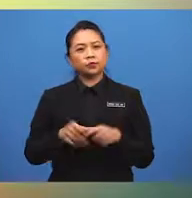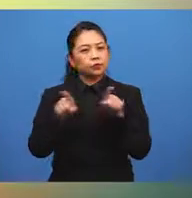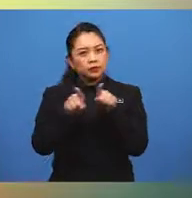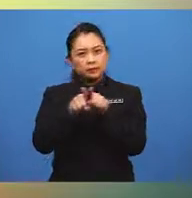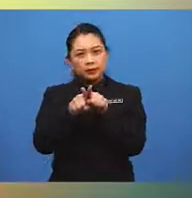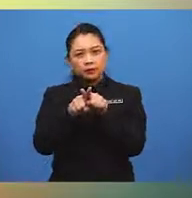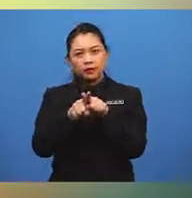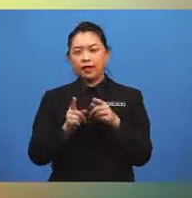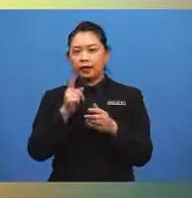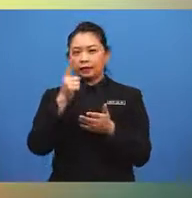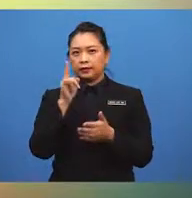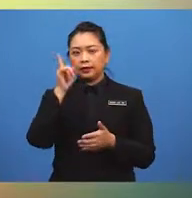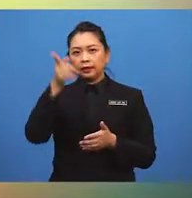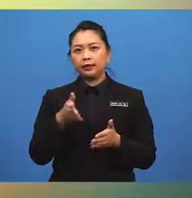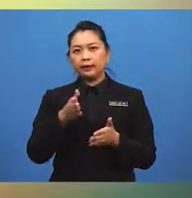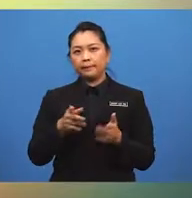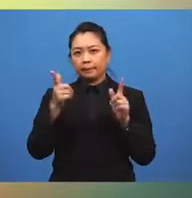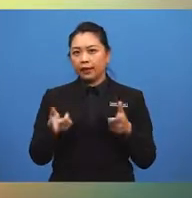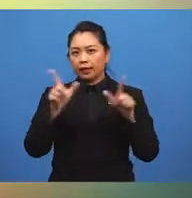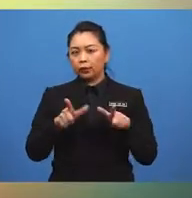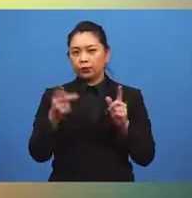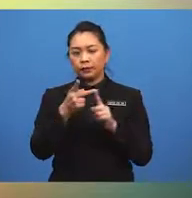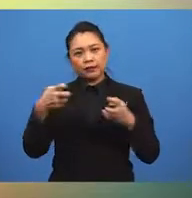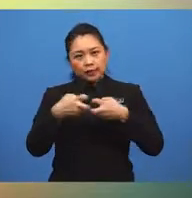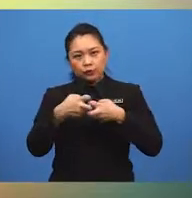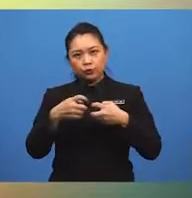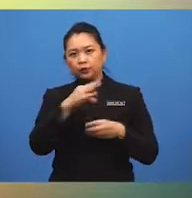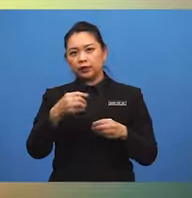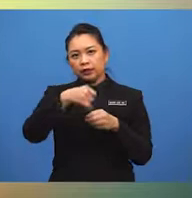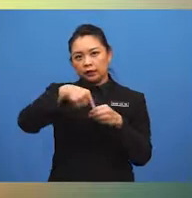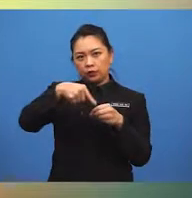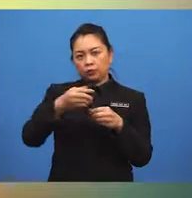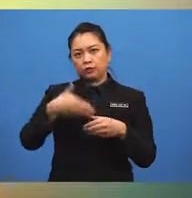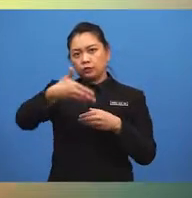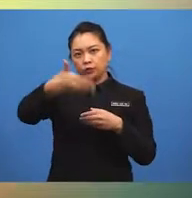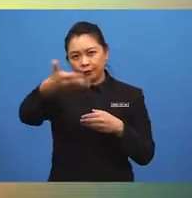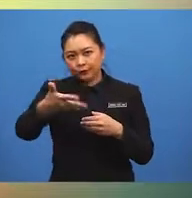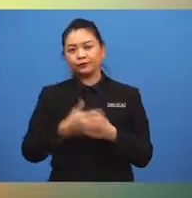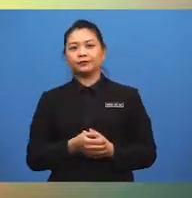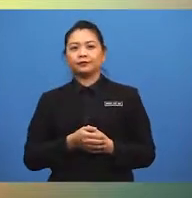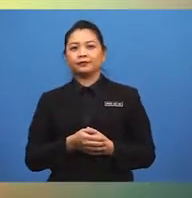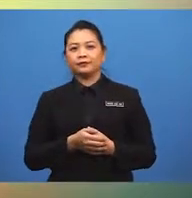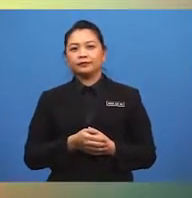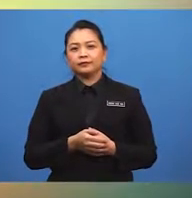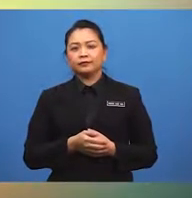juga akan berlaku kepada elektron dan lohong seterusnya.